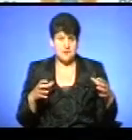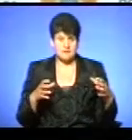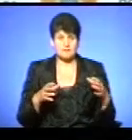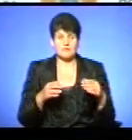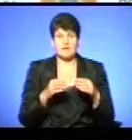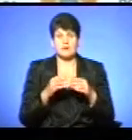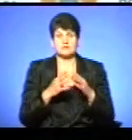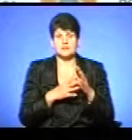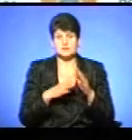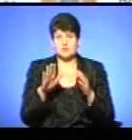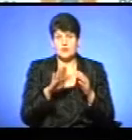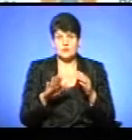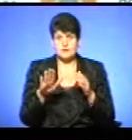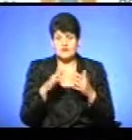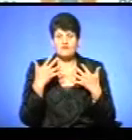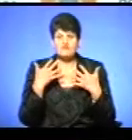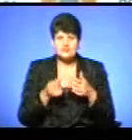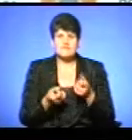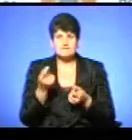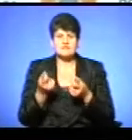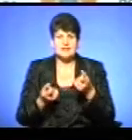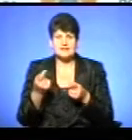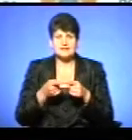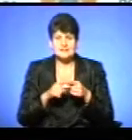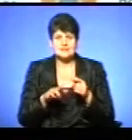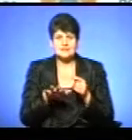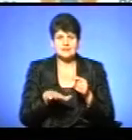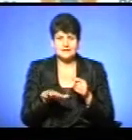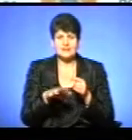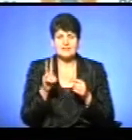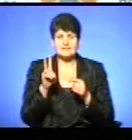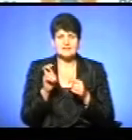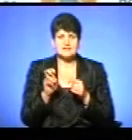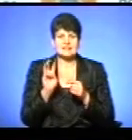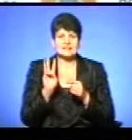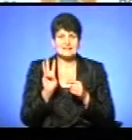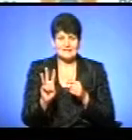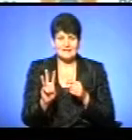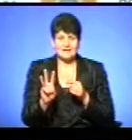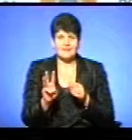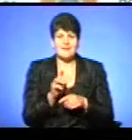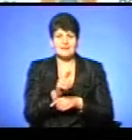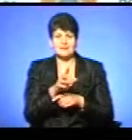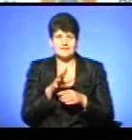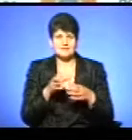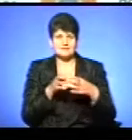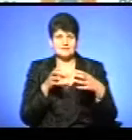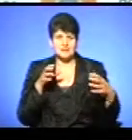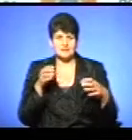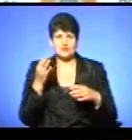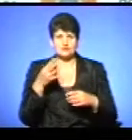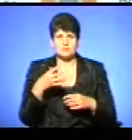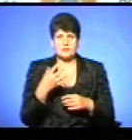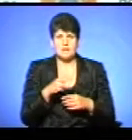вересня фахівці піротехніки вже виявили на даній ділянці території 203 артилерійських снаряди калібром 45